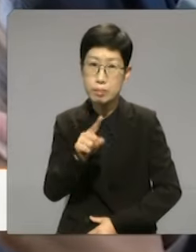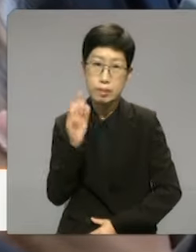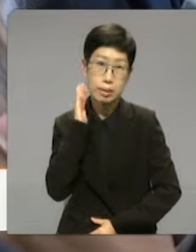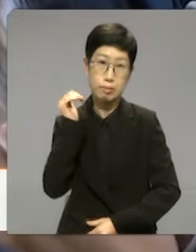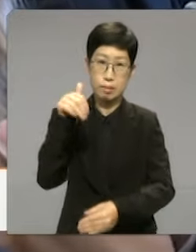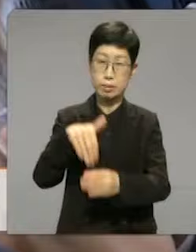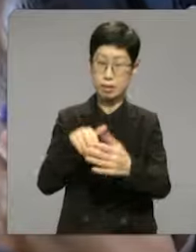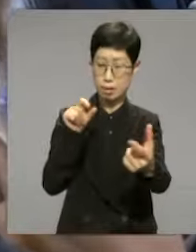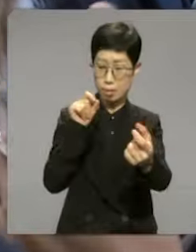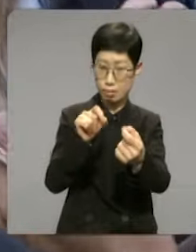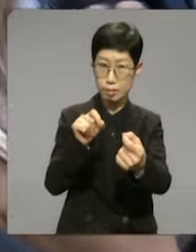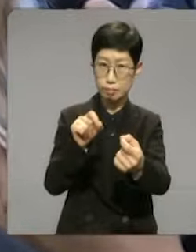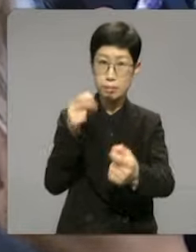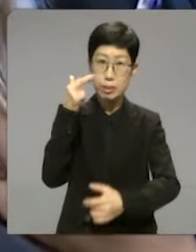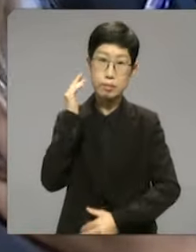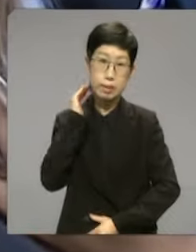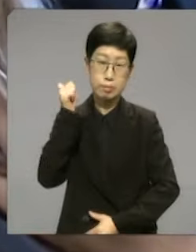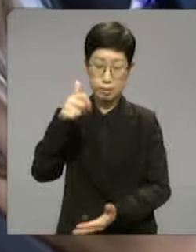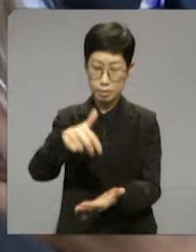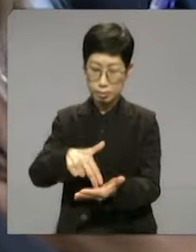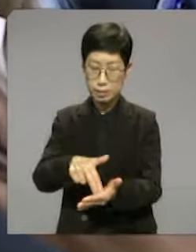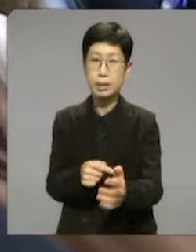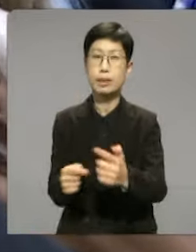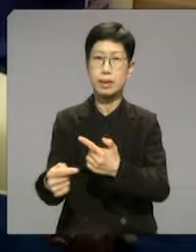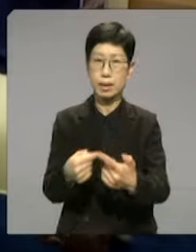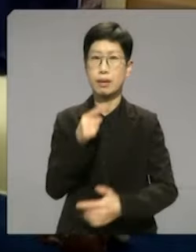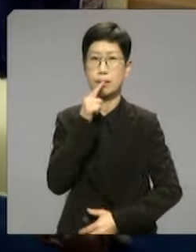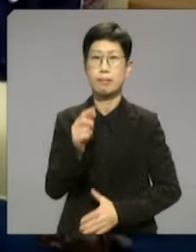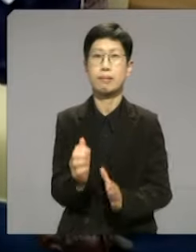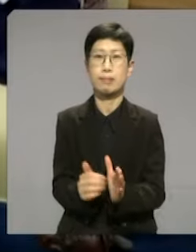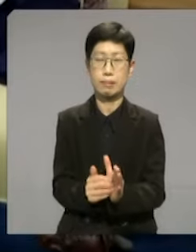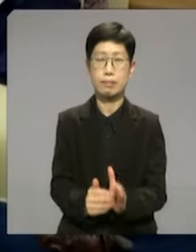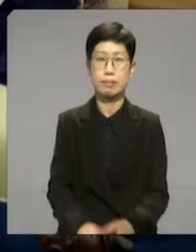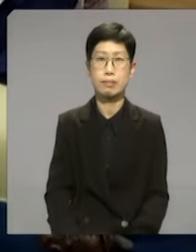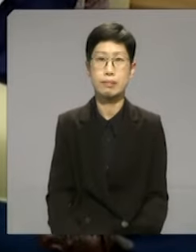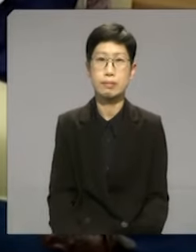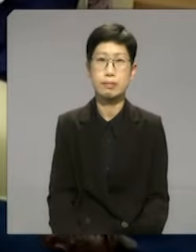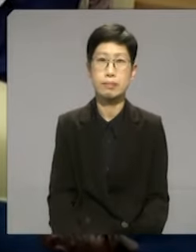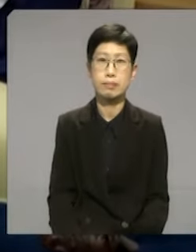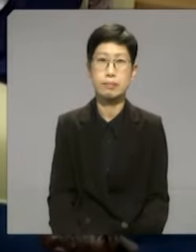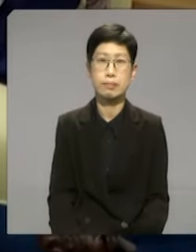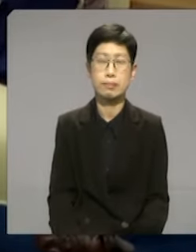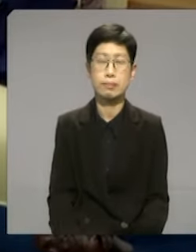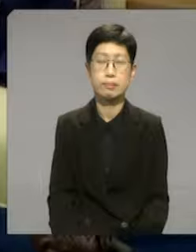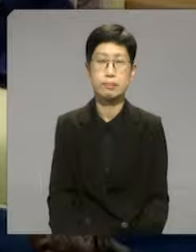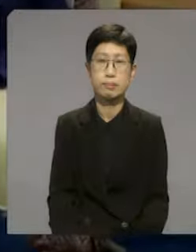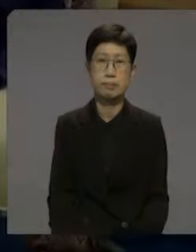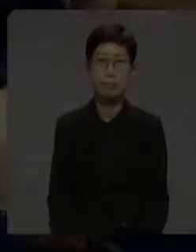놓고는 통령의 입장을 이해한다고 말했다고 전했습니다 월드뉴스